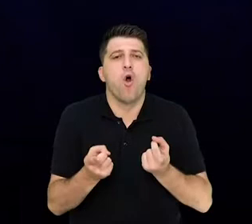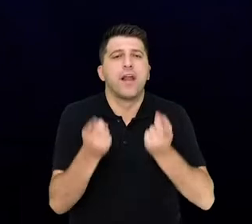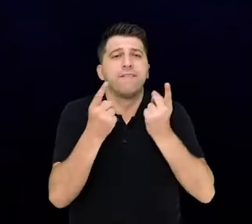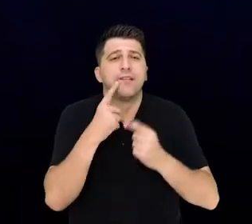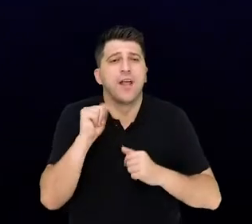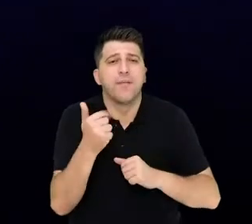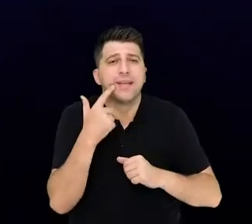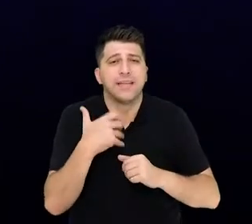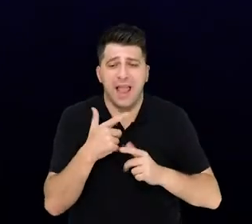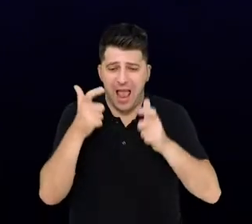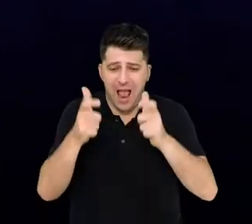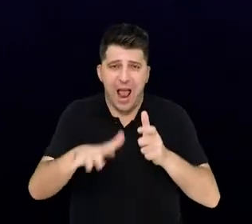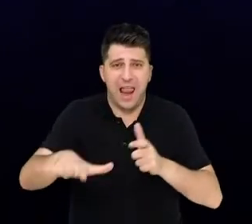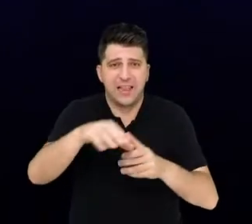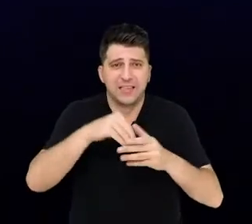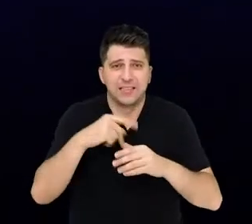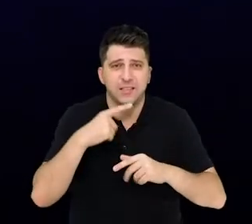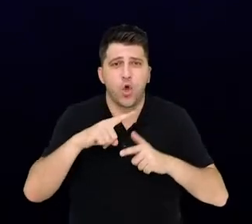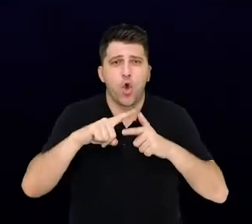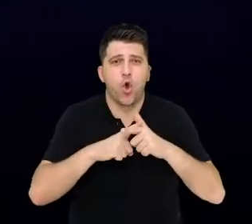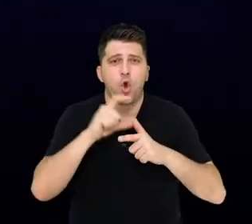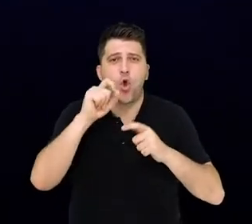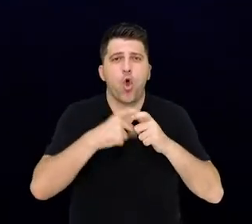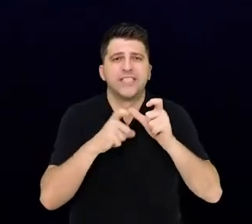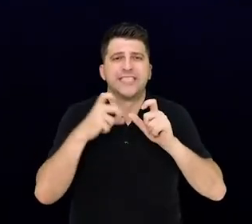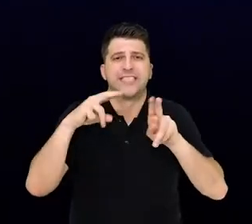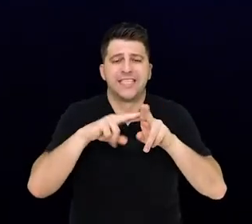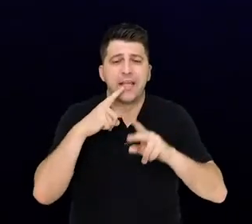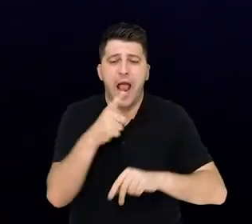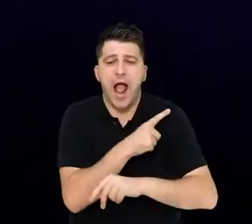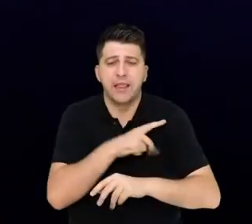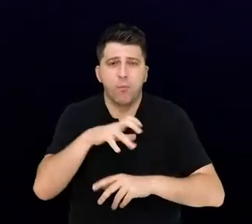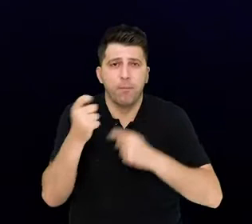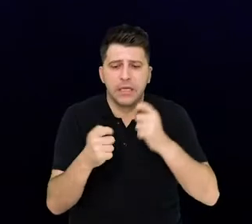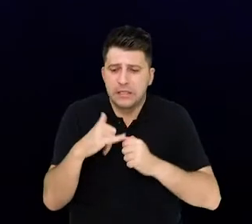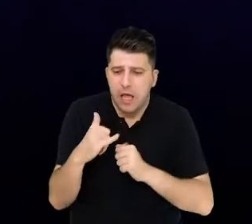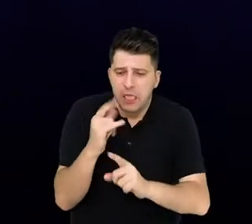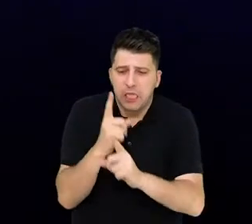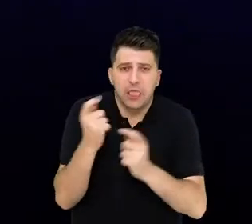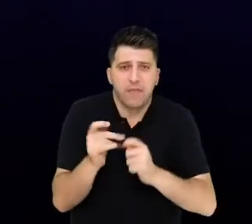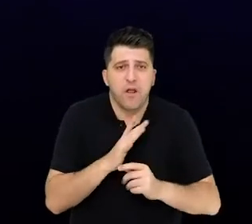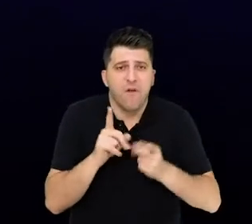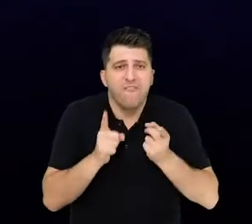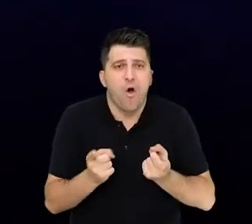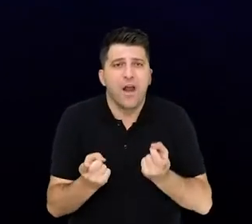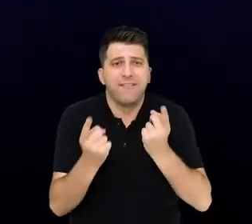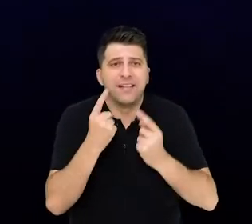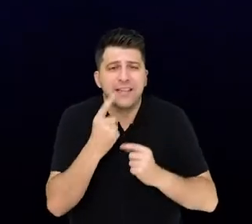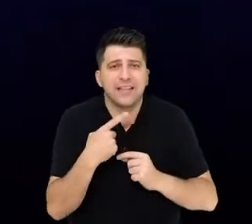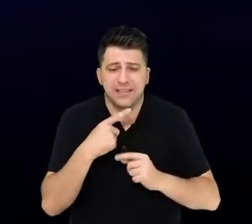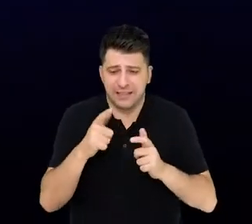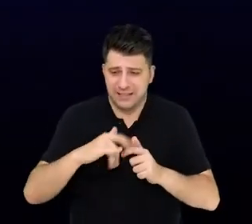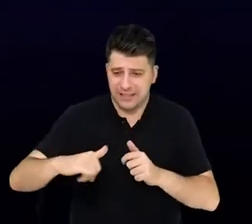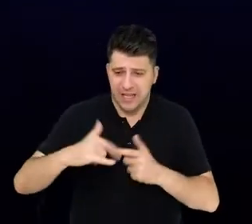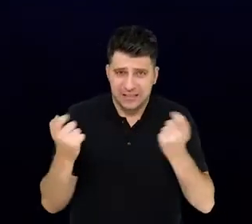Forkliftlerimiz, özellikle elleşleme alanlarımızda, lojistik ve kalite bölümü çalışanlarımız ile yakın mesafede çalışmaktadır. Forkliftlerin yayalara